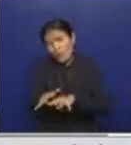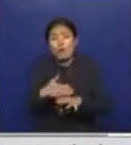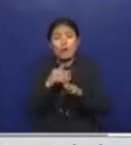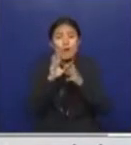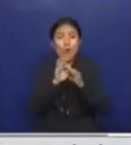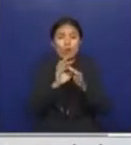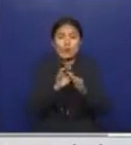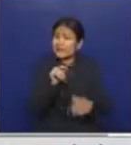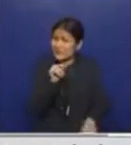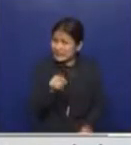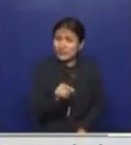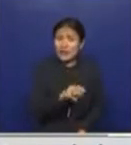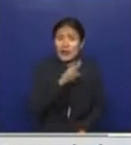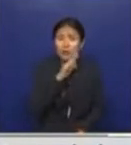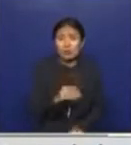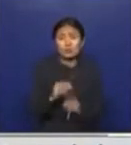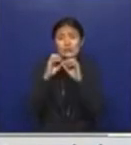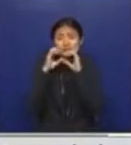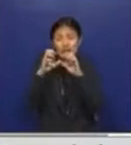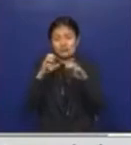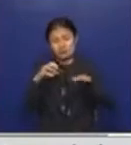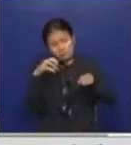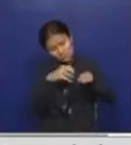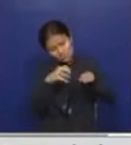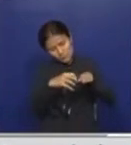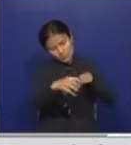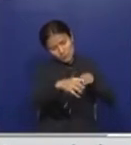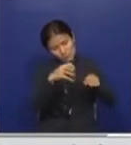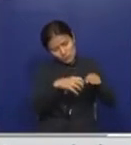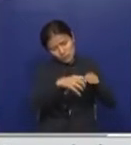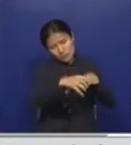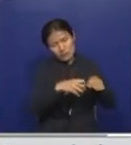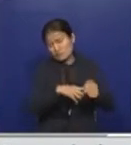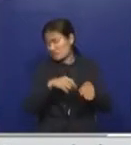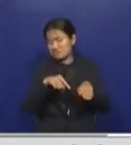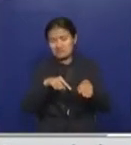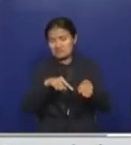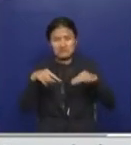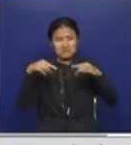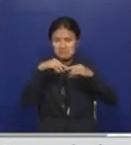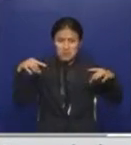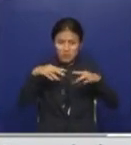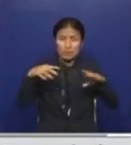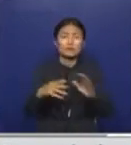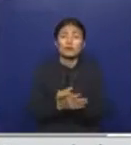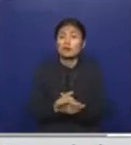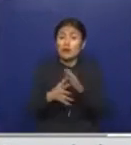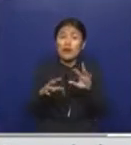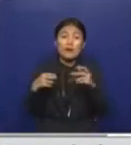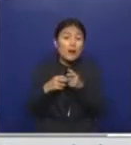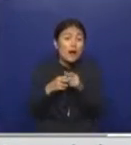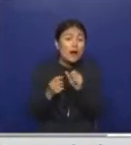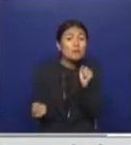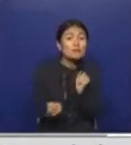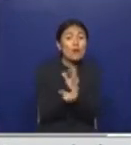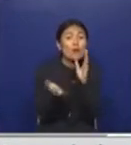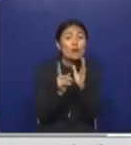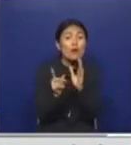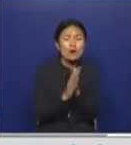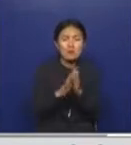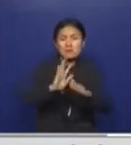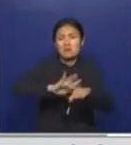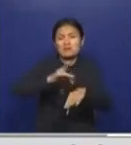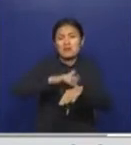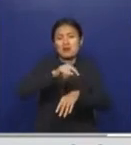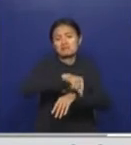ข็งนั้นมิได้ตอบปัญหาที่ถูกจุดนะคะและยังส่งกับผมกระทบให้ทำลายธรรมช